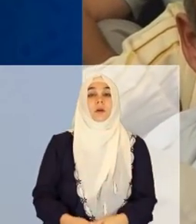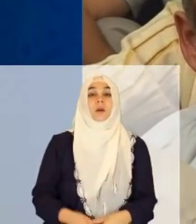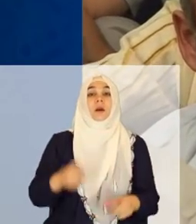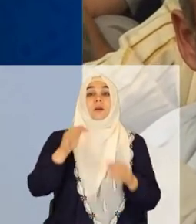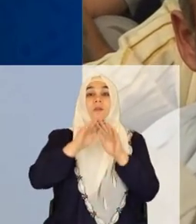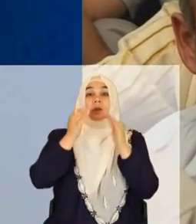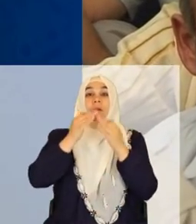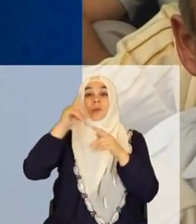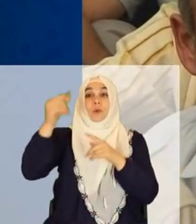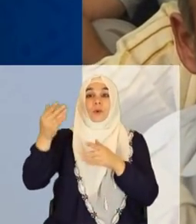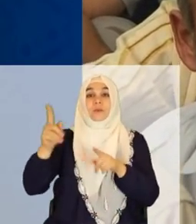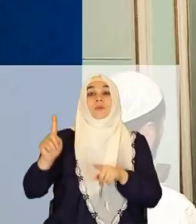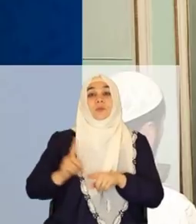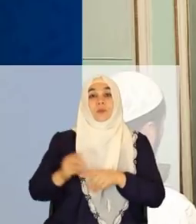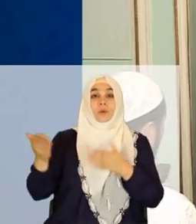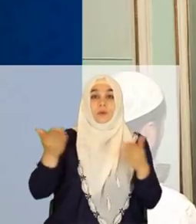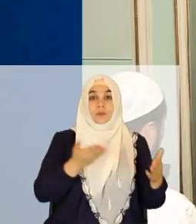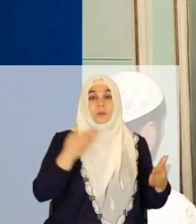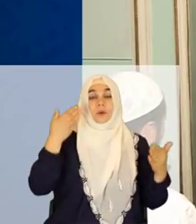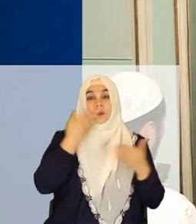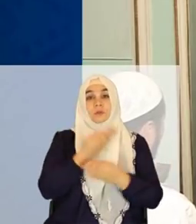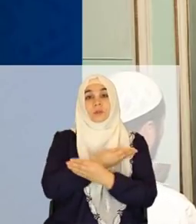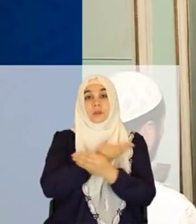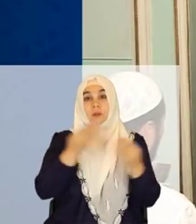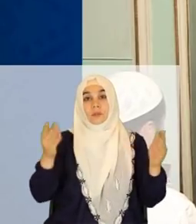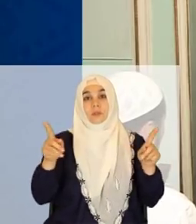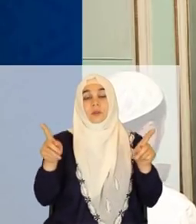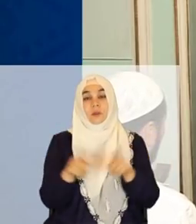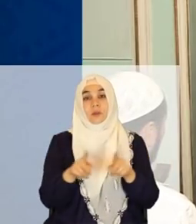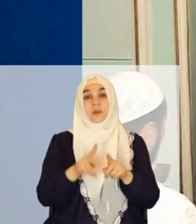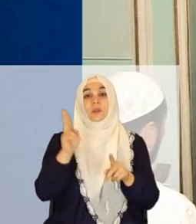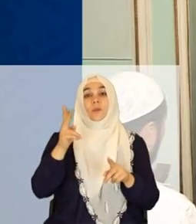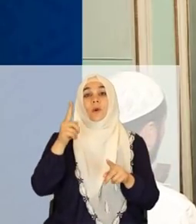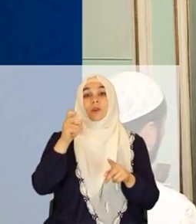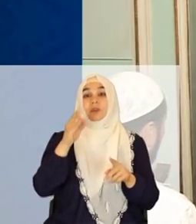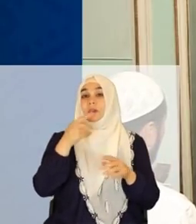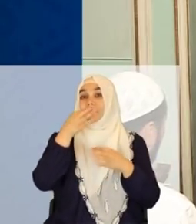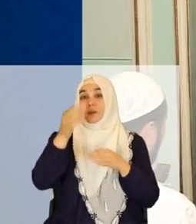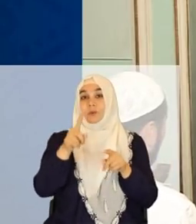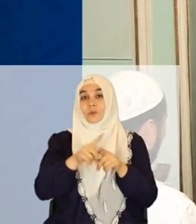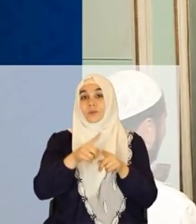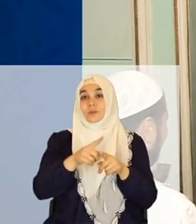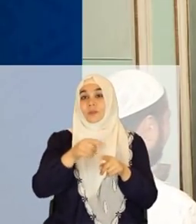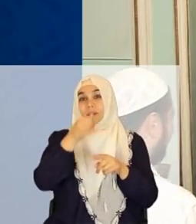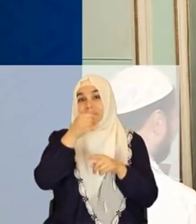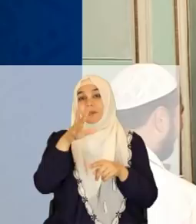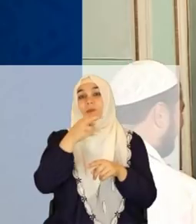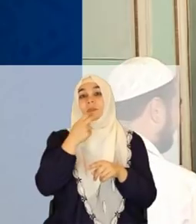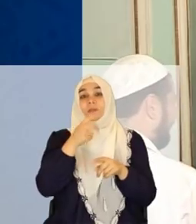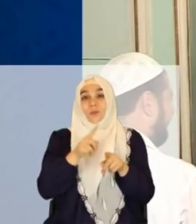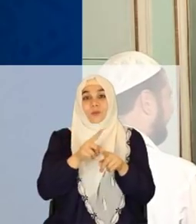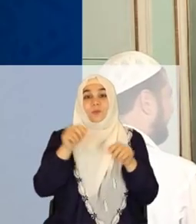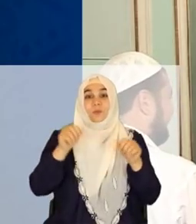Borib haj qilib kelgandagi kutib olish kerak, osh berish kerak. Undan keyin kim hoja aka demasa baloga qoladi. Demak,